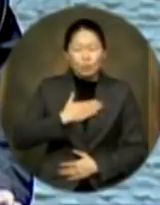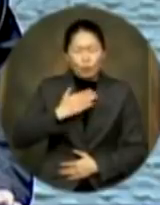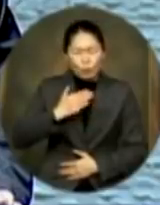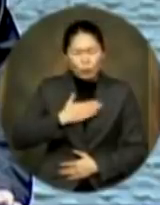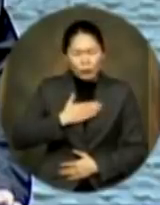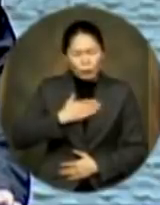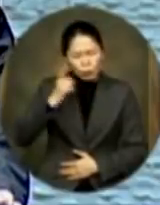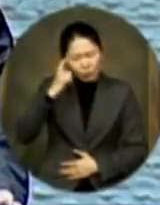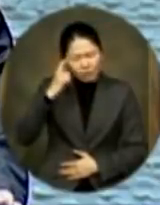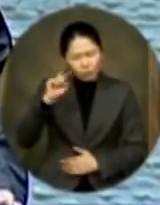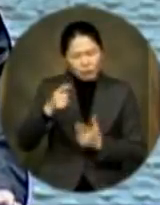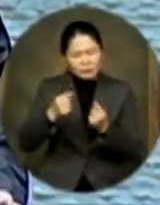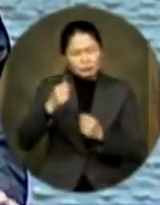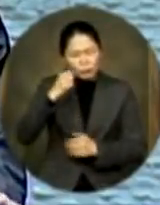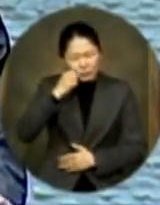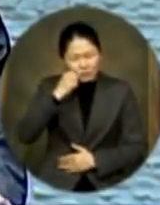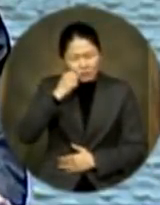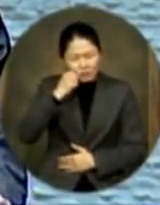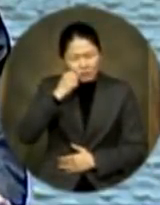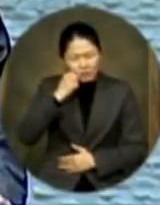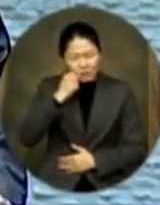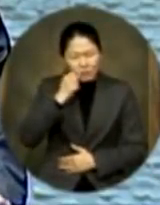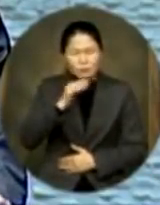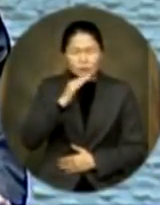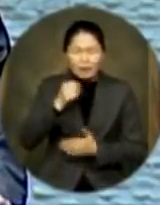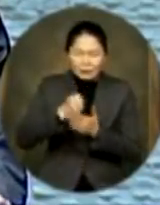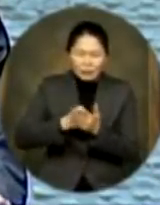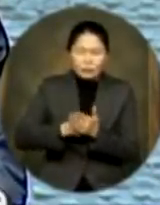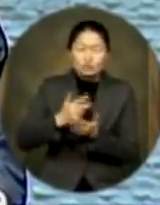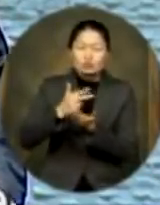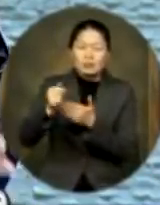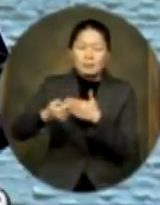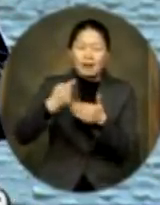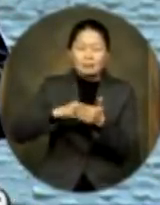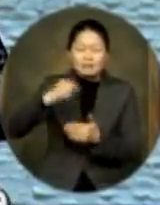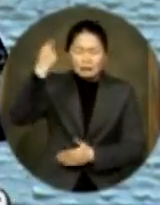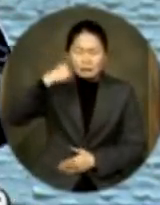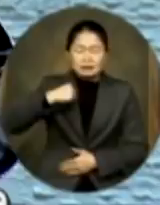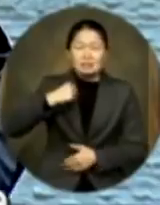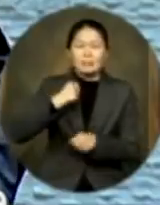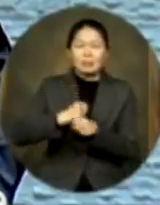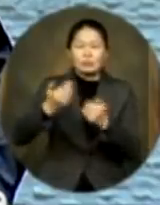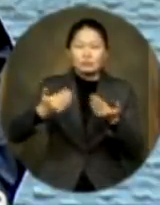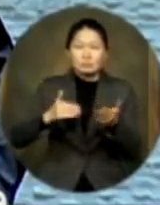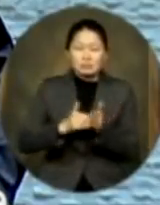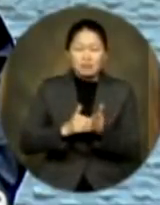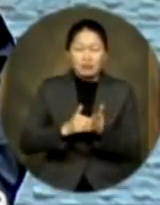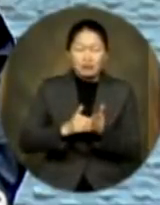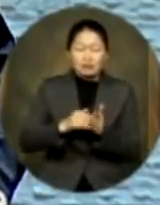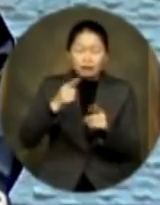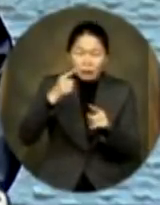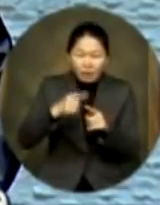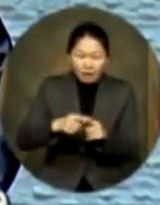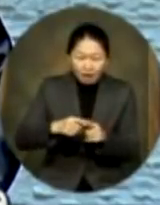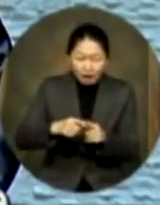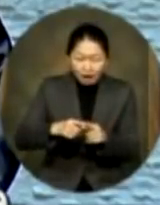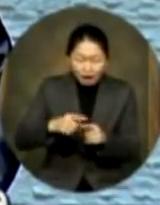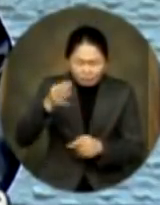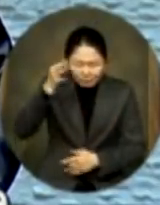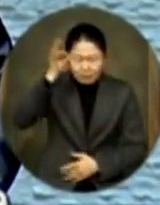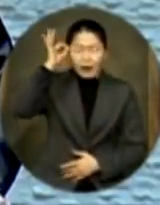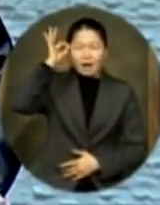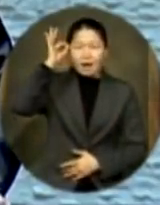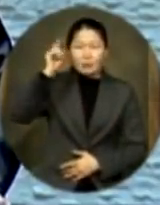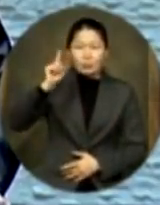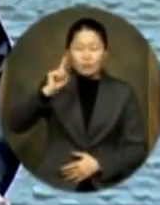안쓰러워 하시는 주님의 마음을 느끼게 하셨습니다 그러다가 문득 깨닫게 하신 것은 강사님들 과 저의